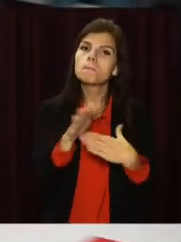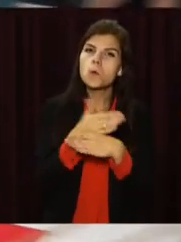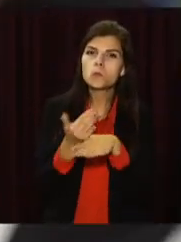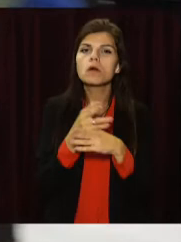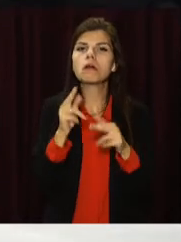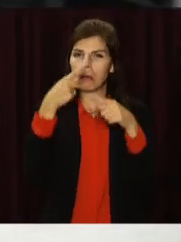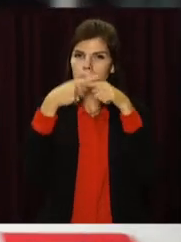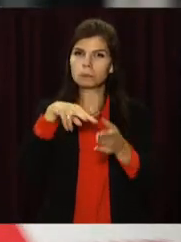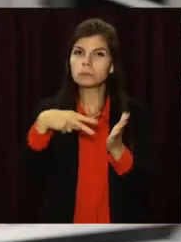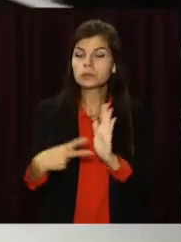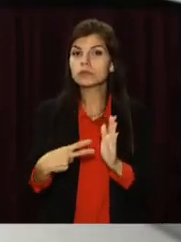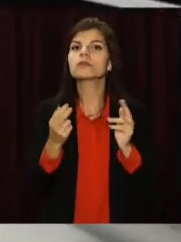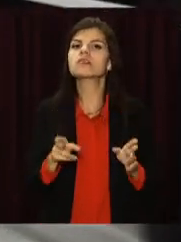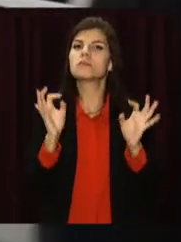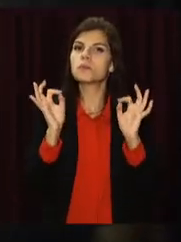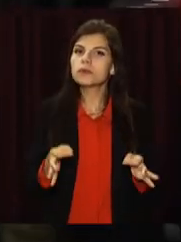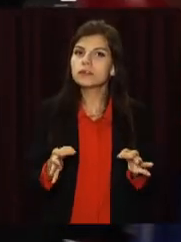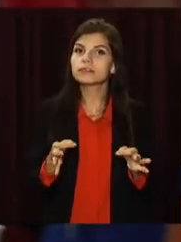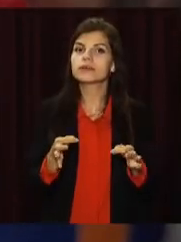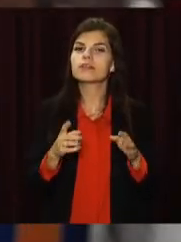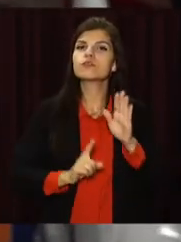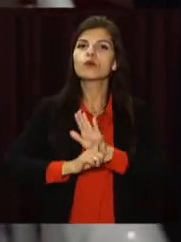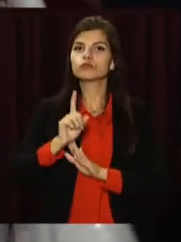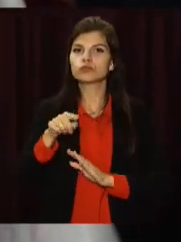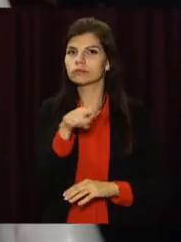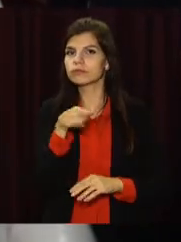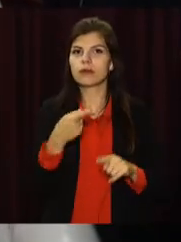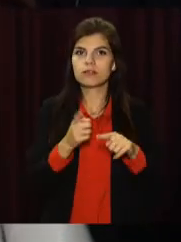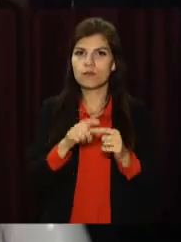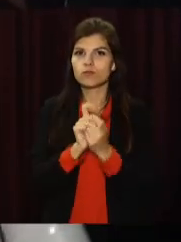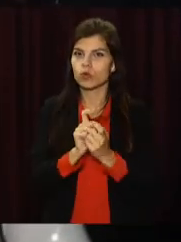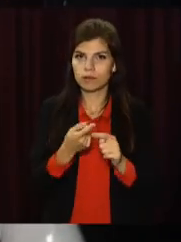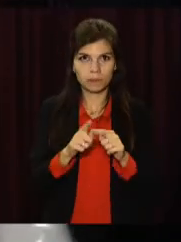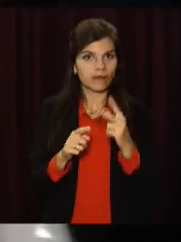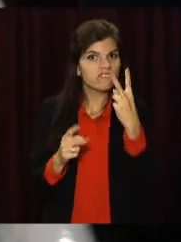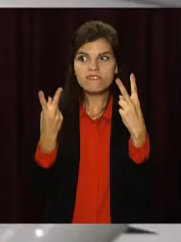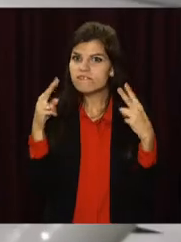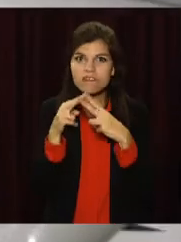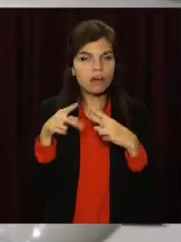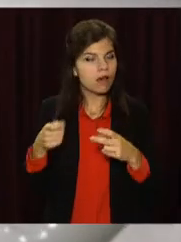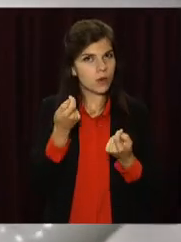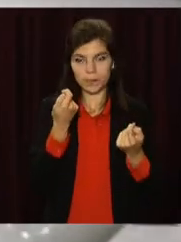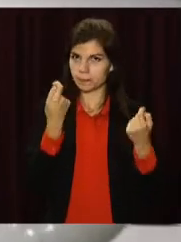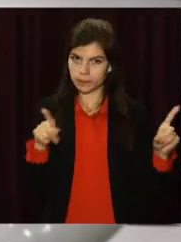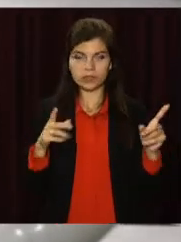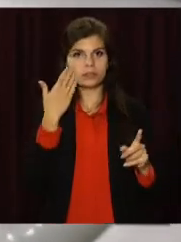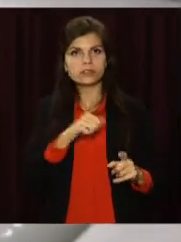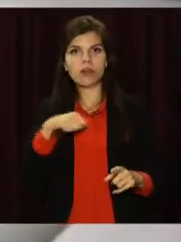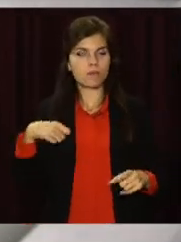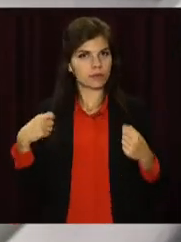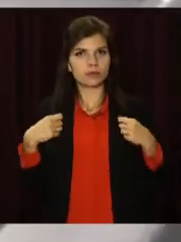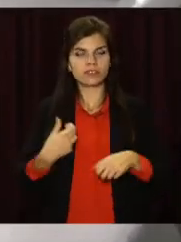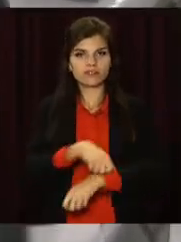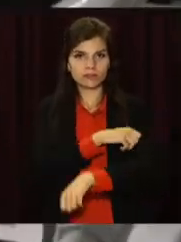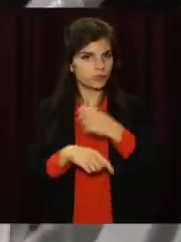построят стратегию, как правильно начнут они этот бой, ведь это ж 2x2. Хтось із хлопців роками тренувався